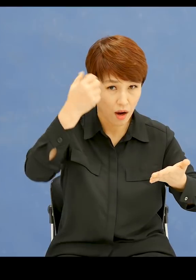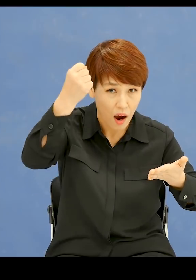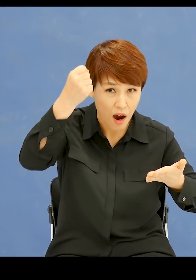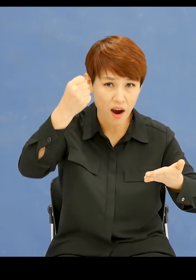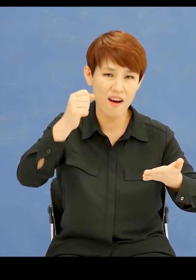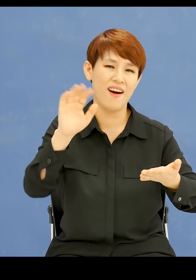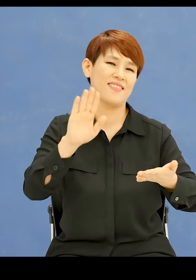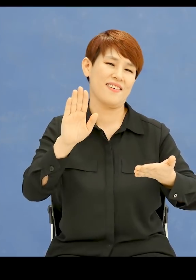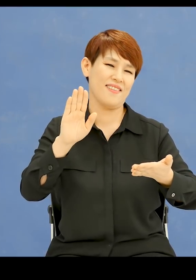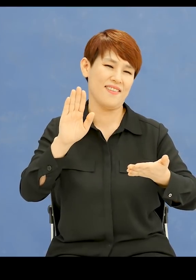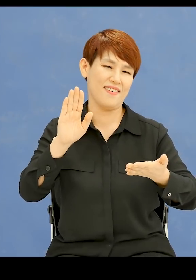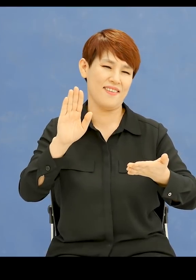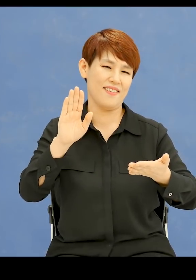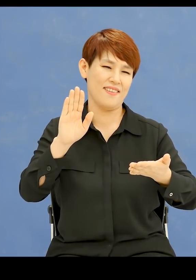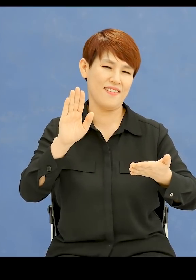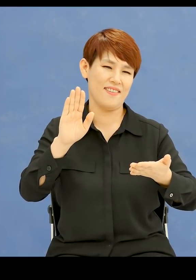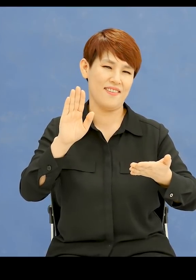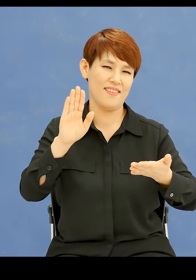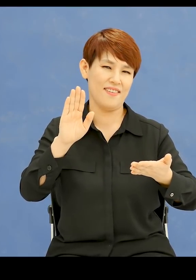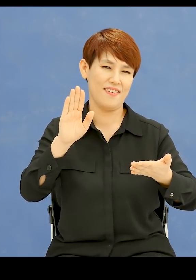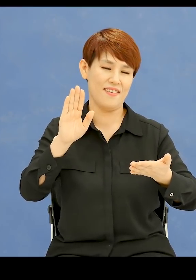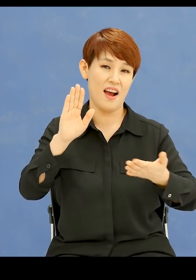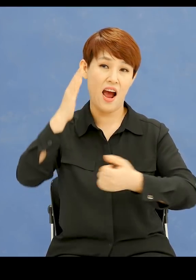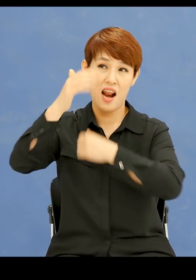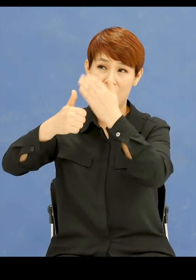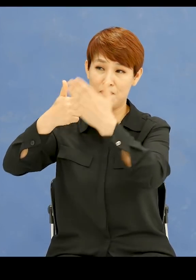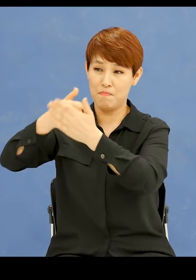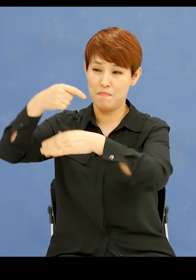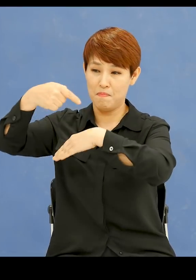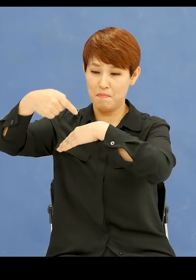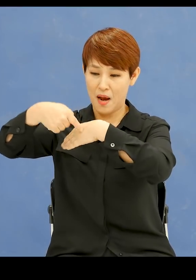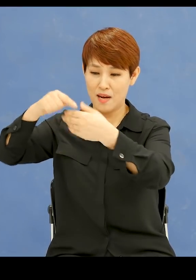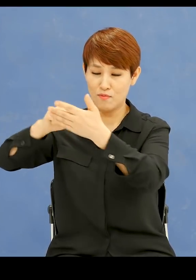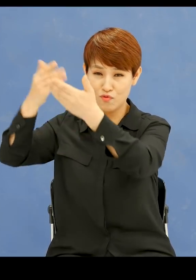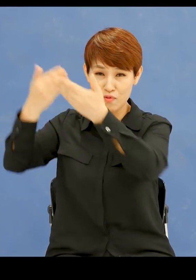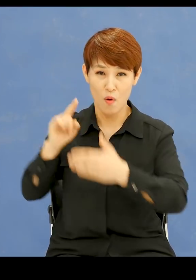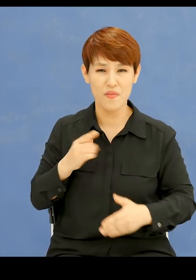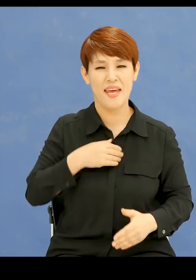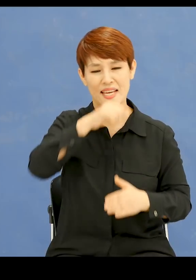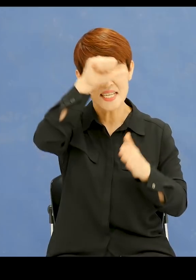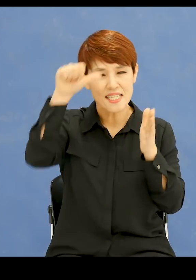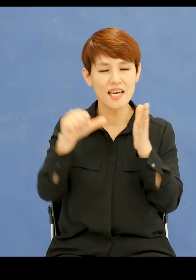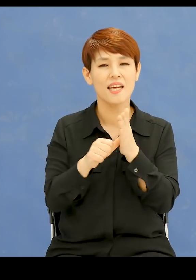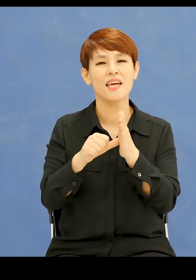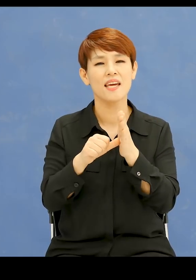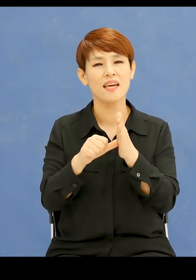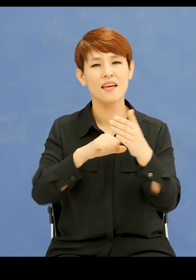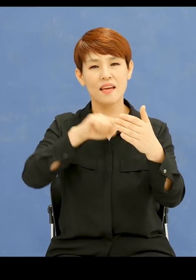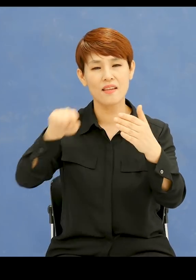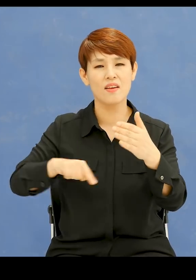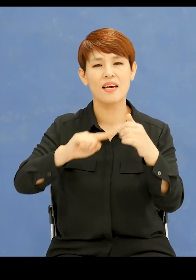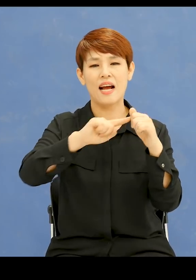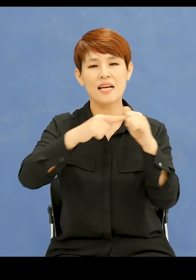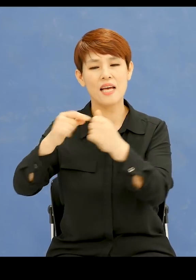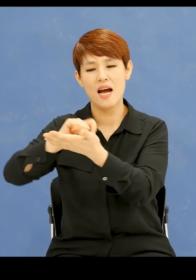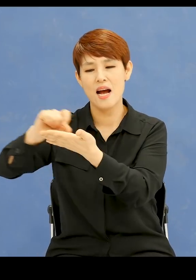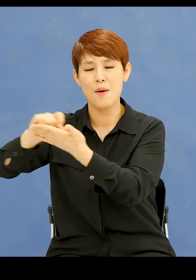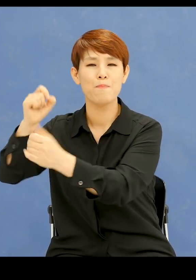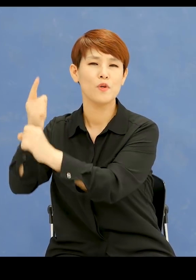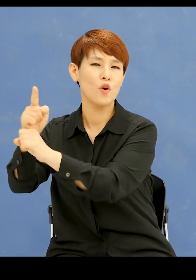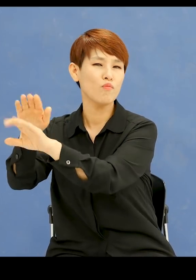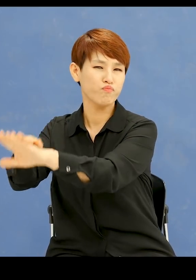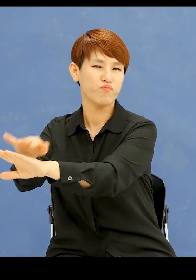제가 지금 하나님 주시는 마음은 그게 아니었던 거예요. 하나님은 이미 제 인생을 통해서 가사를 이미 써놓으신 거예요. 그래서 그러네.